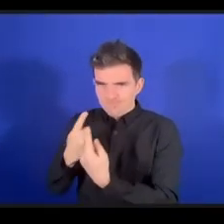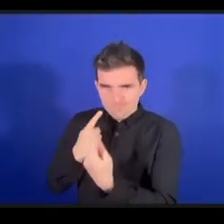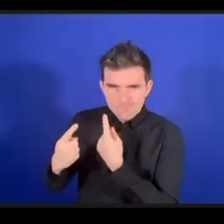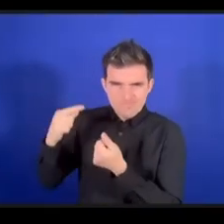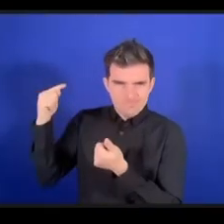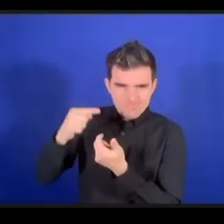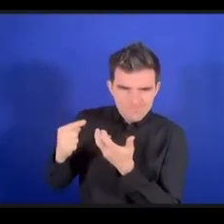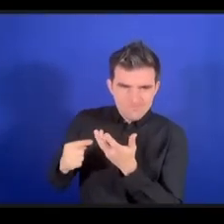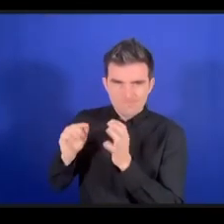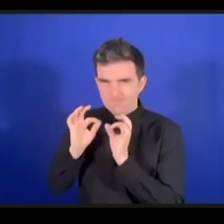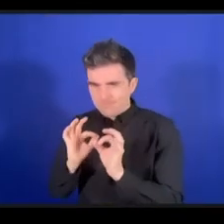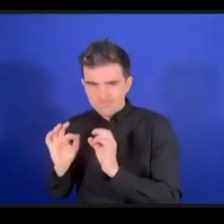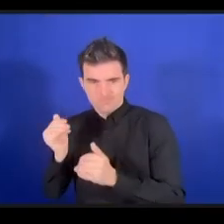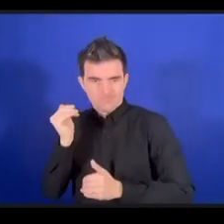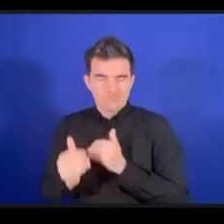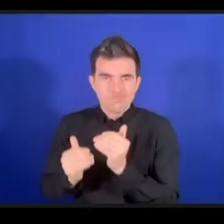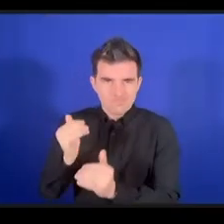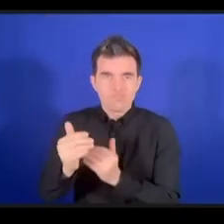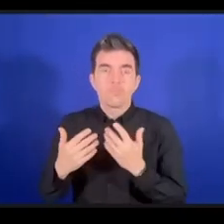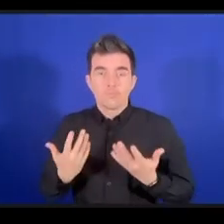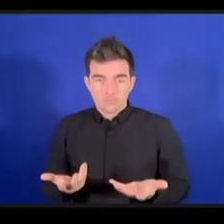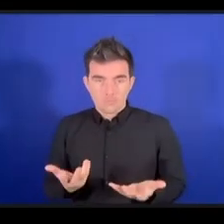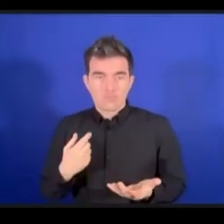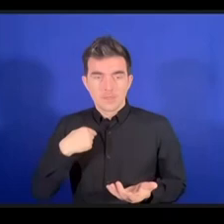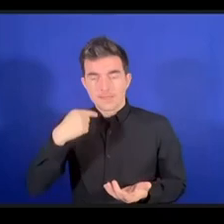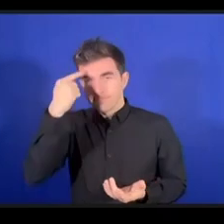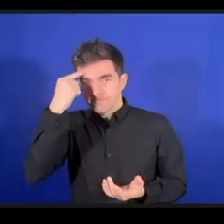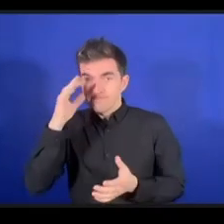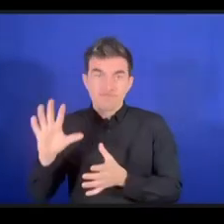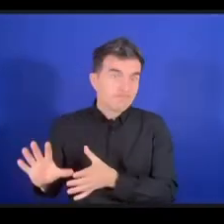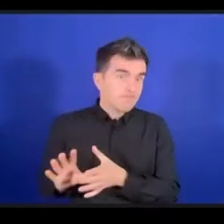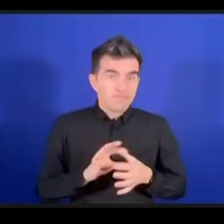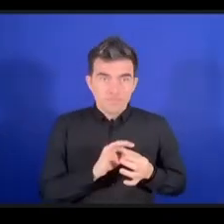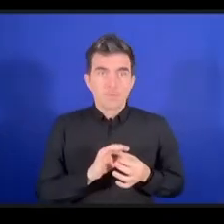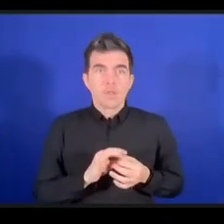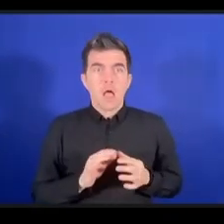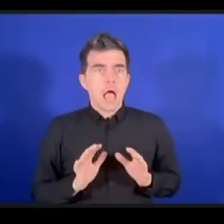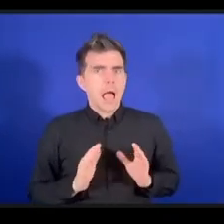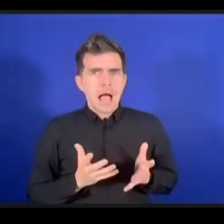再说到这些指标的落地，